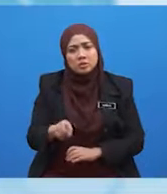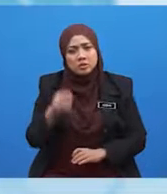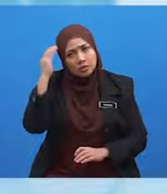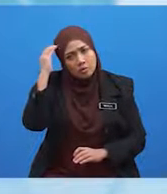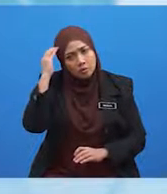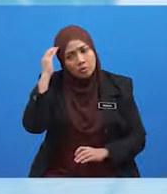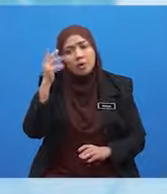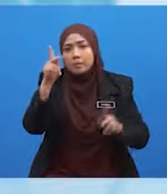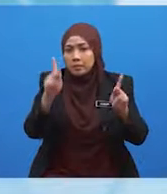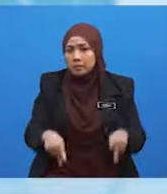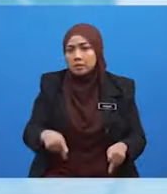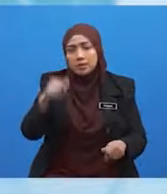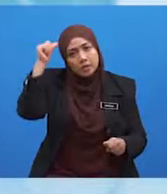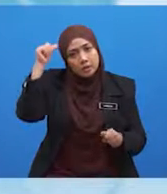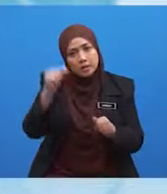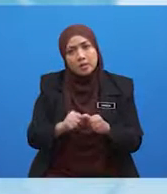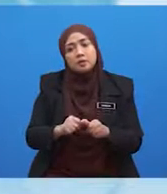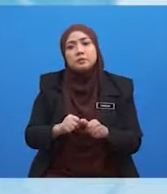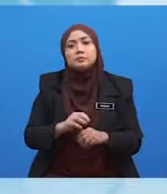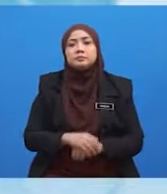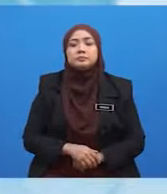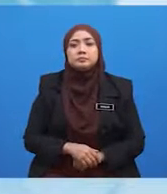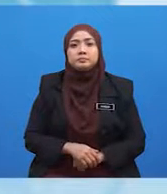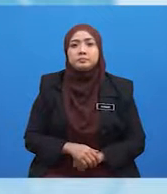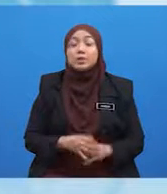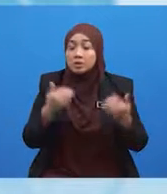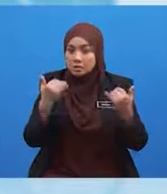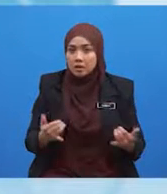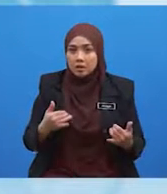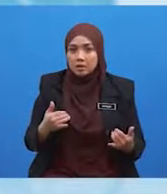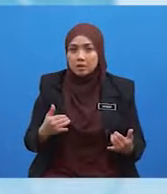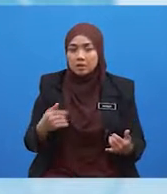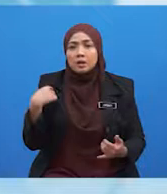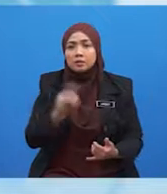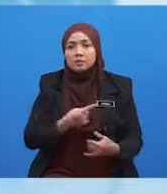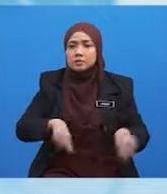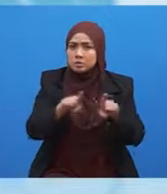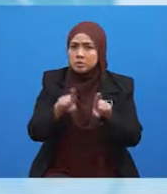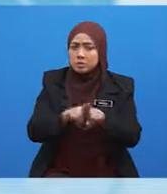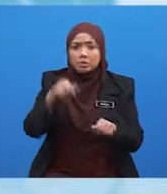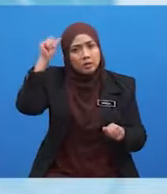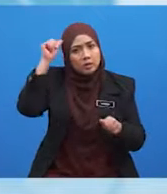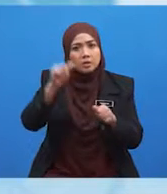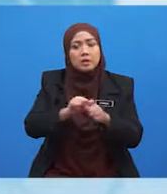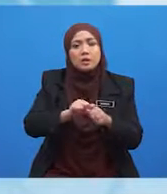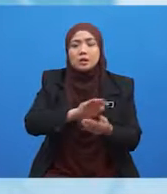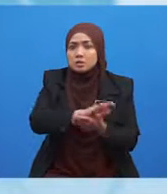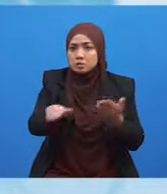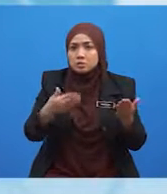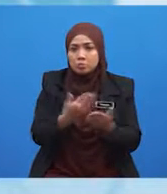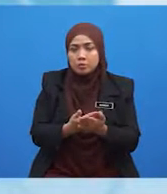masih mengingati faktor-faktor perkenaan sekarang marilah kita sama-sama mengingat semua fakta-fakta